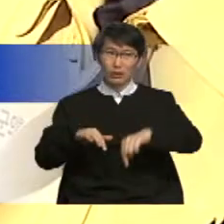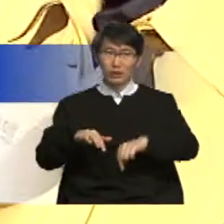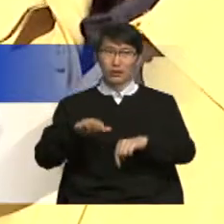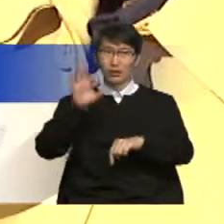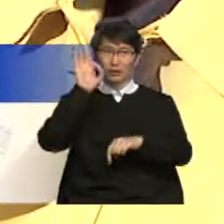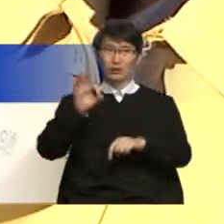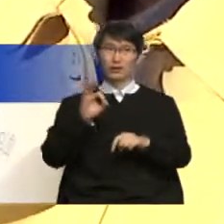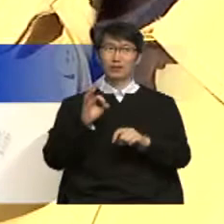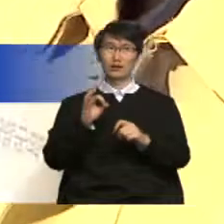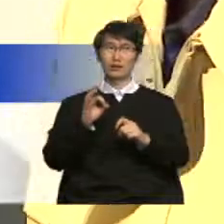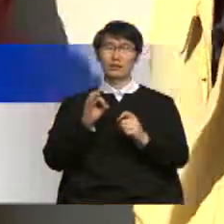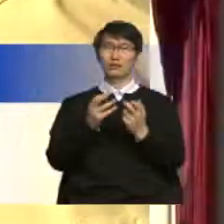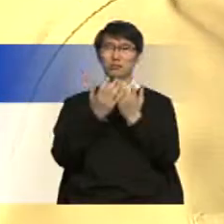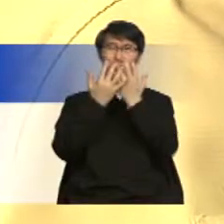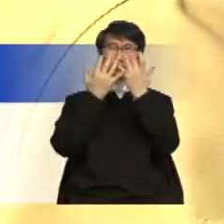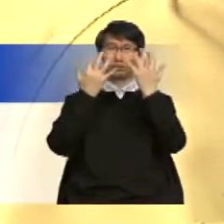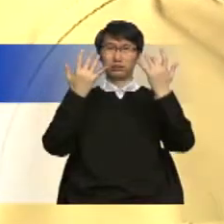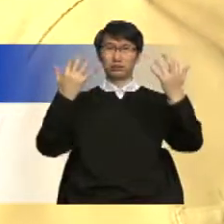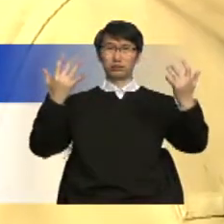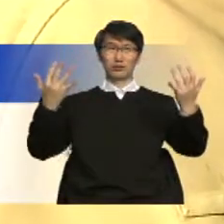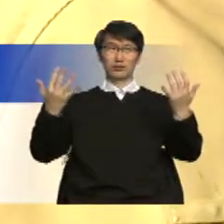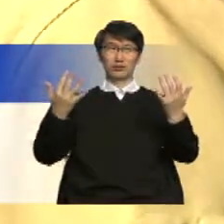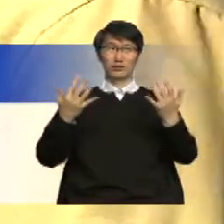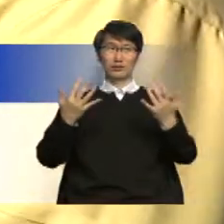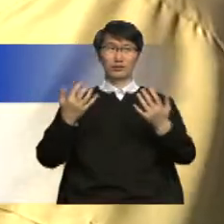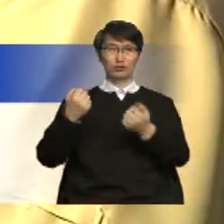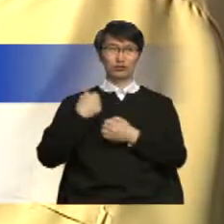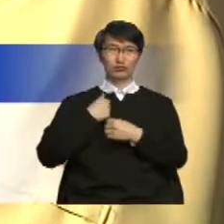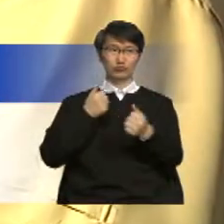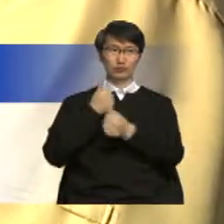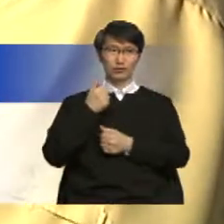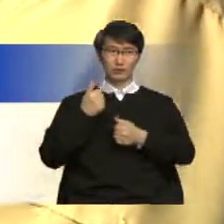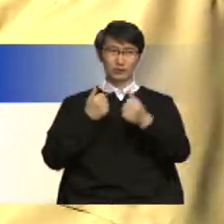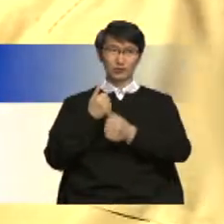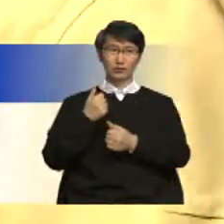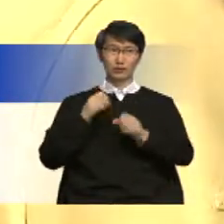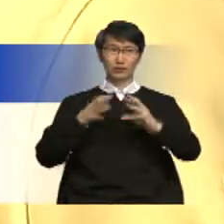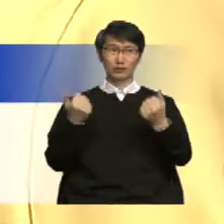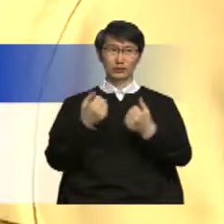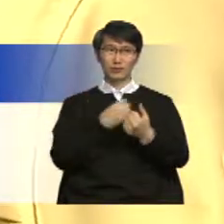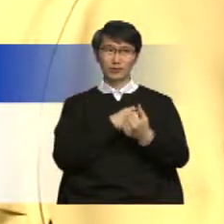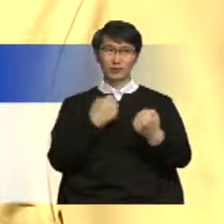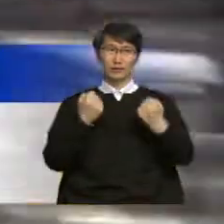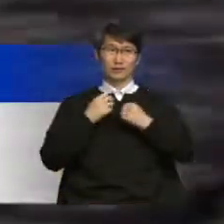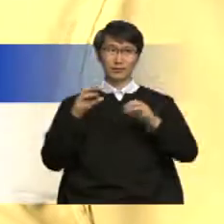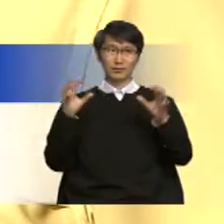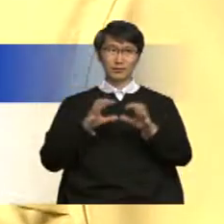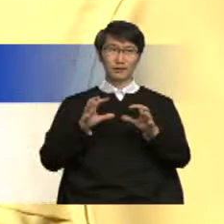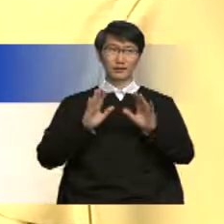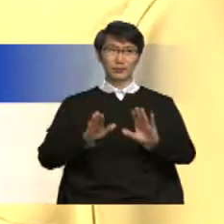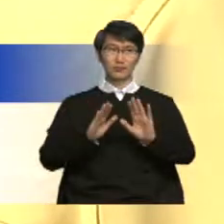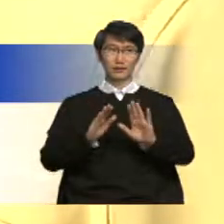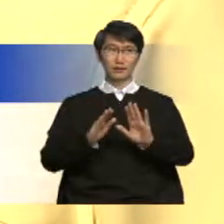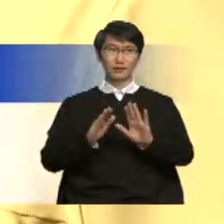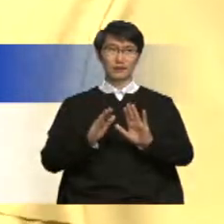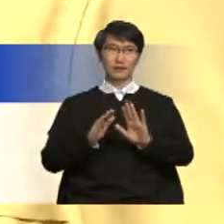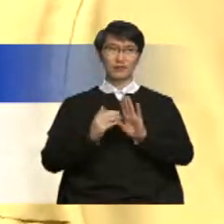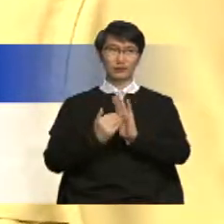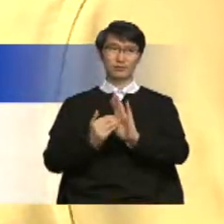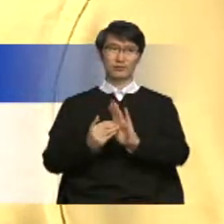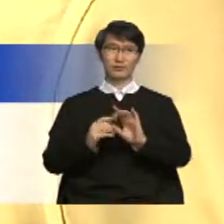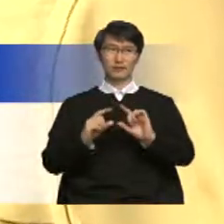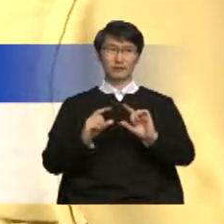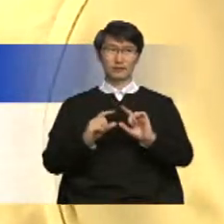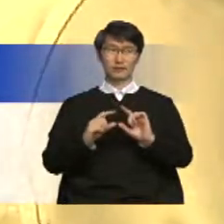올라오니까 연기가 의원들이 또 군수하고 국회의원하고 힘을 합쳐가지고 이번에는 물러서지